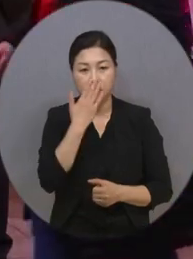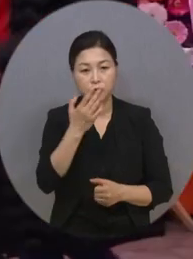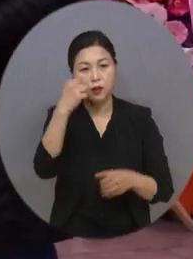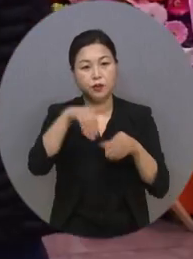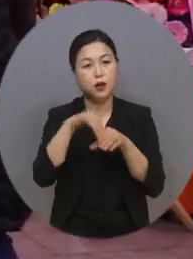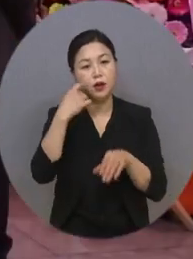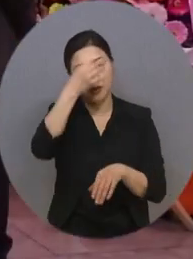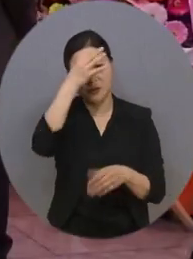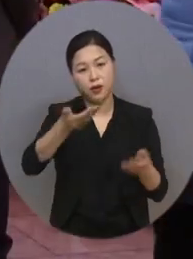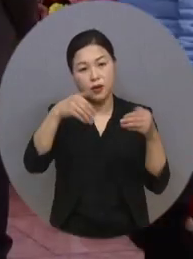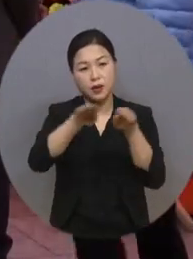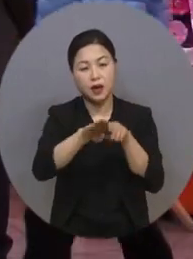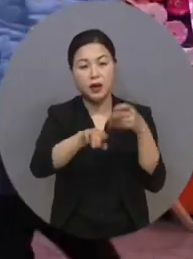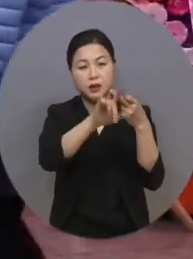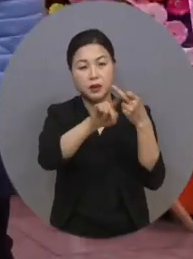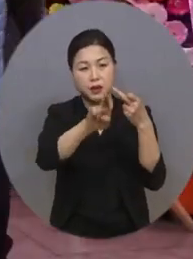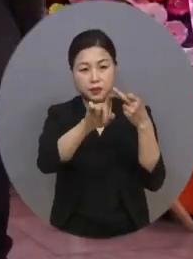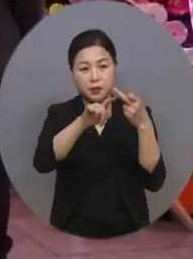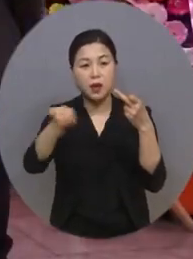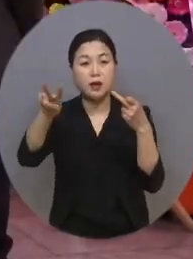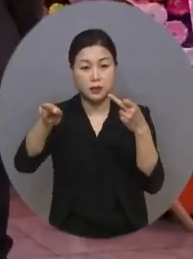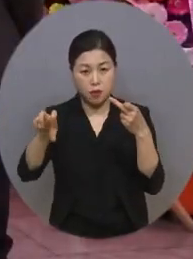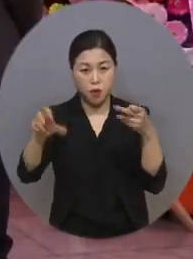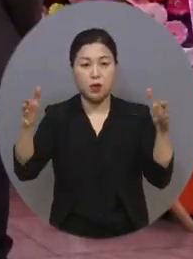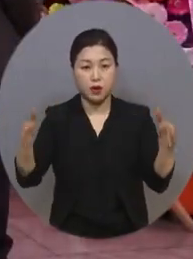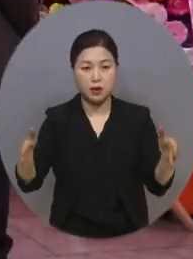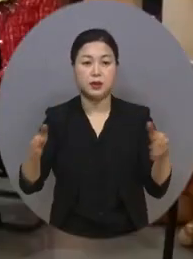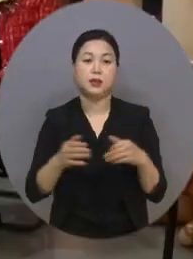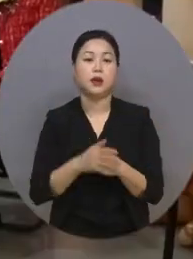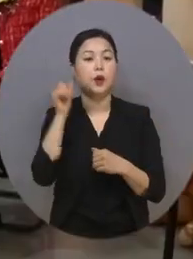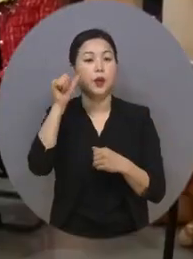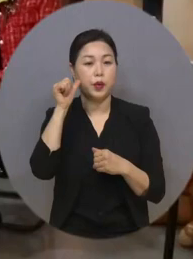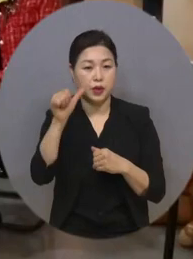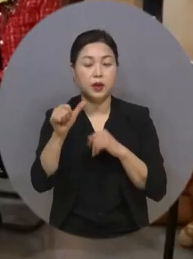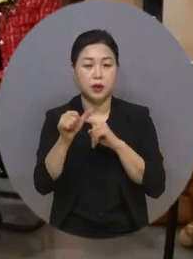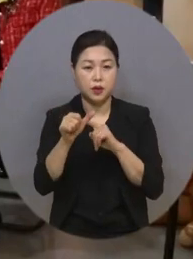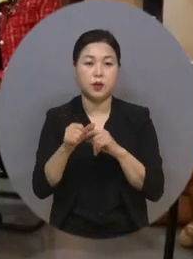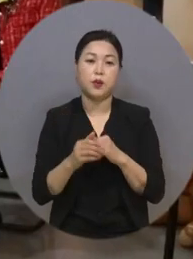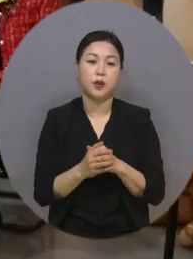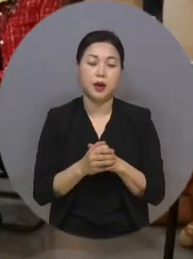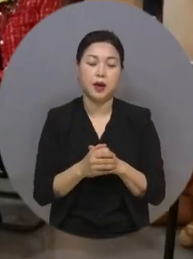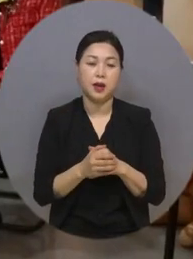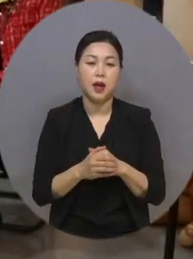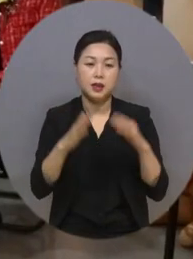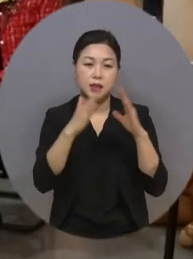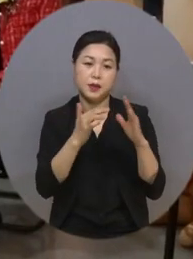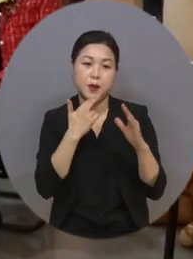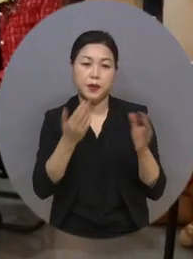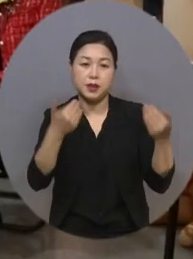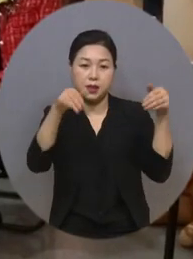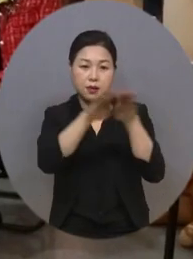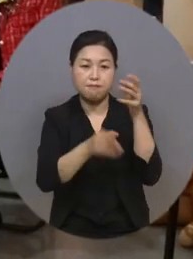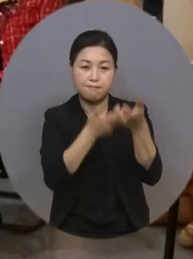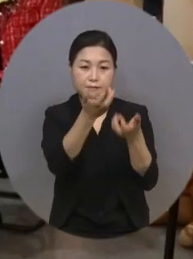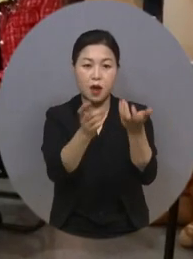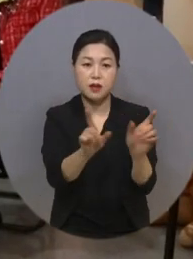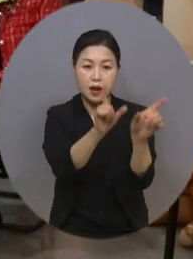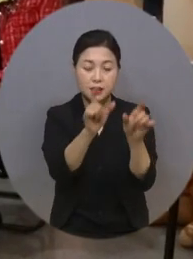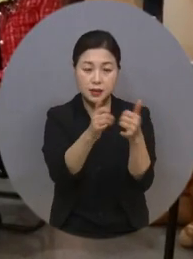순천문화예술회관에서 지난 21일부터 25일까지 5일간 시설 노숙인의 정서적 자활 기반 조성을 위한